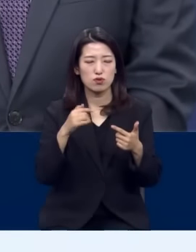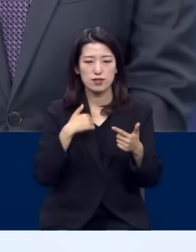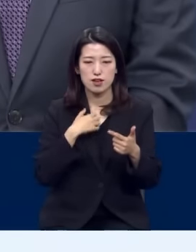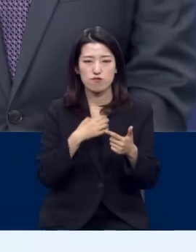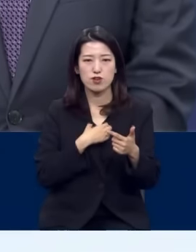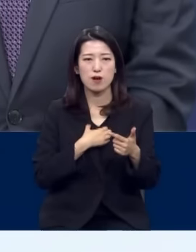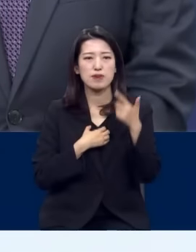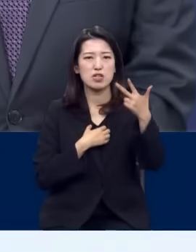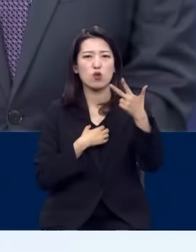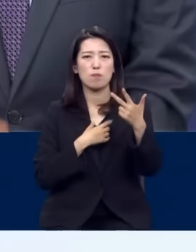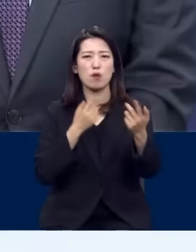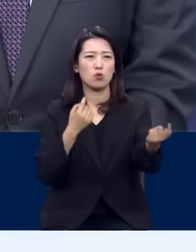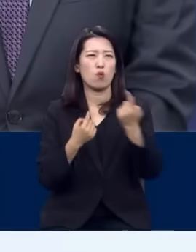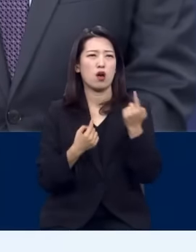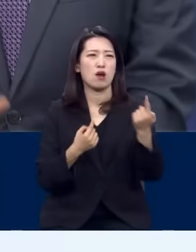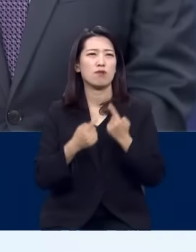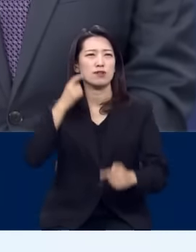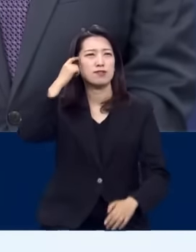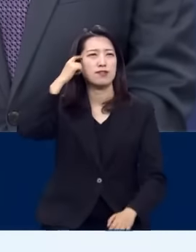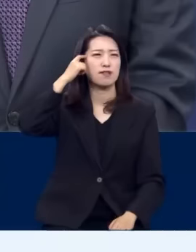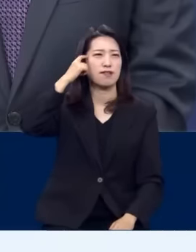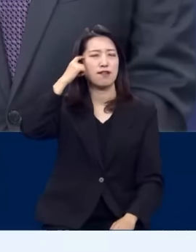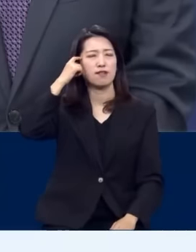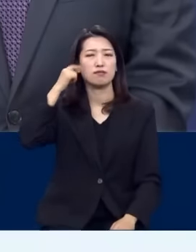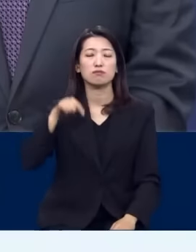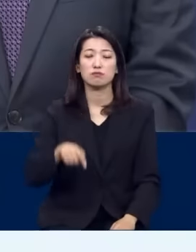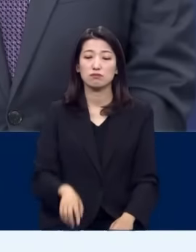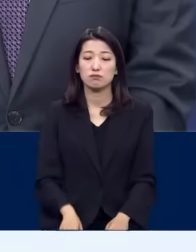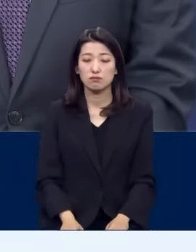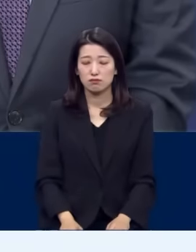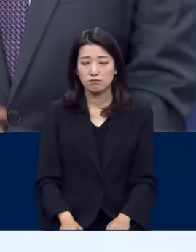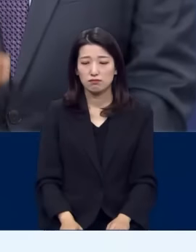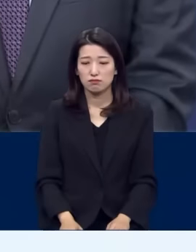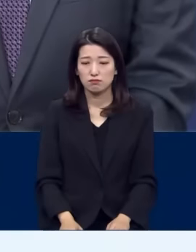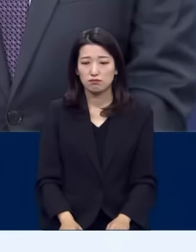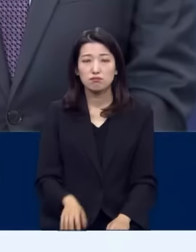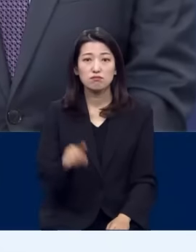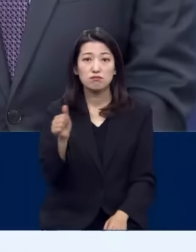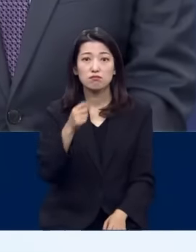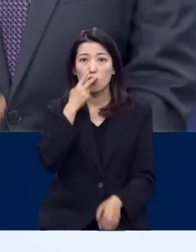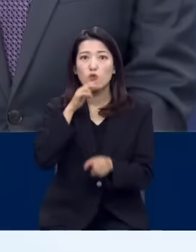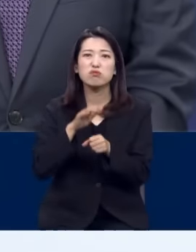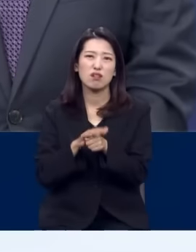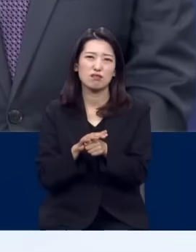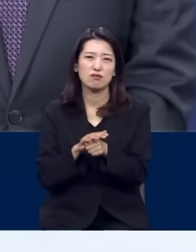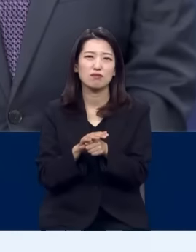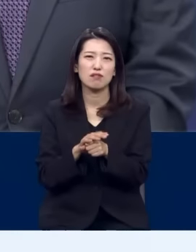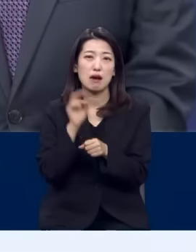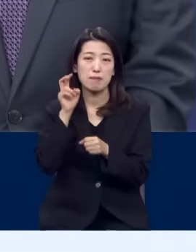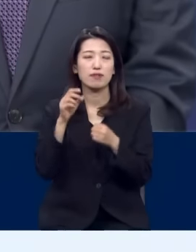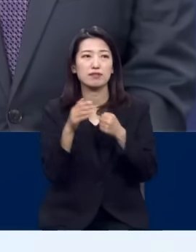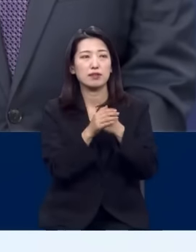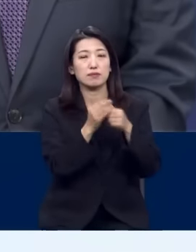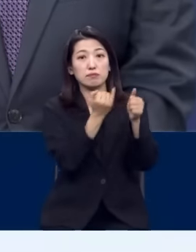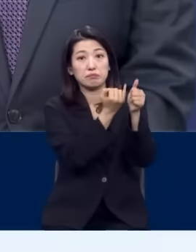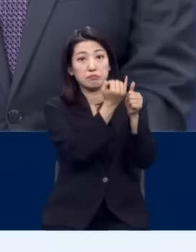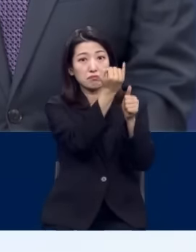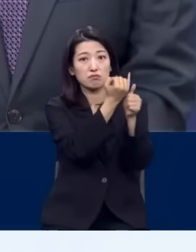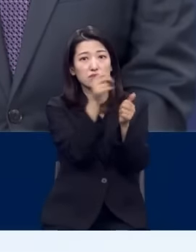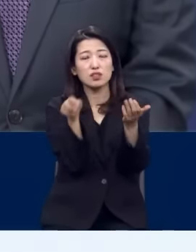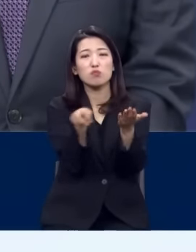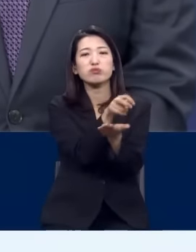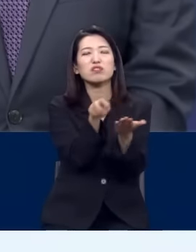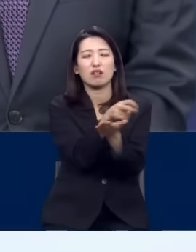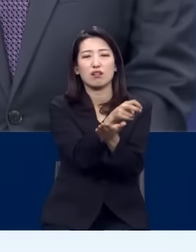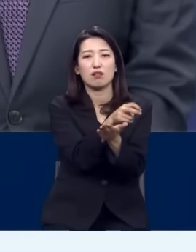얘기했는데 명태 씨가 그런 자기 억울한 심사를 김건 여사한테 뭐 했지만 김건 여사는 지금 본인이 형편 무인 지경인데